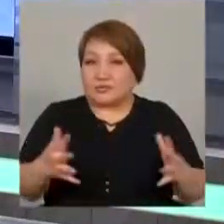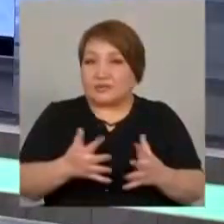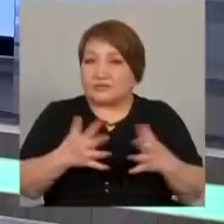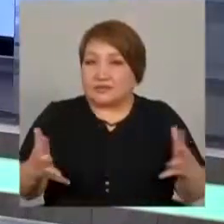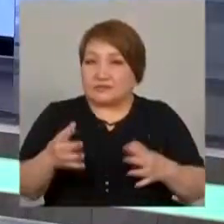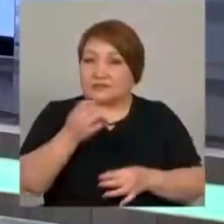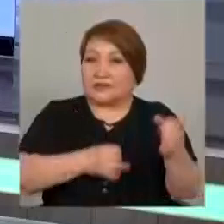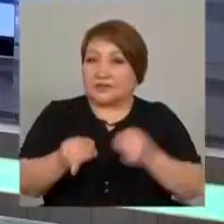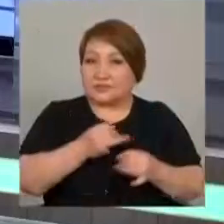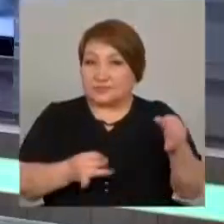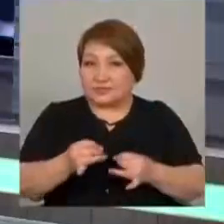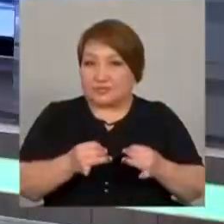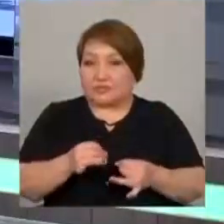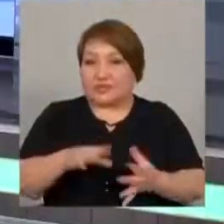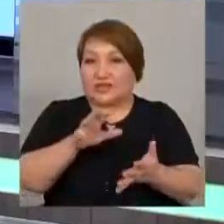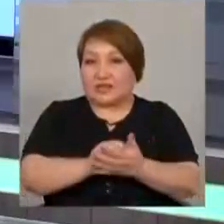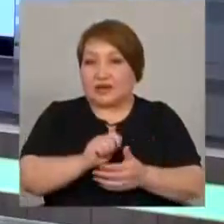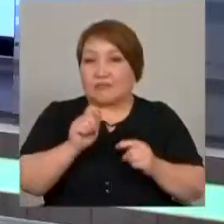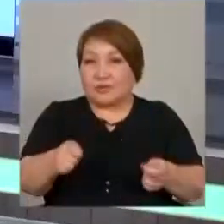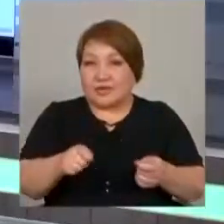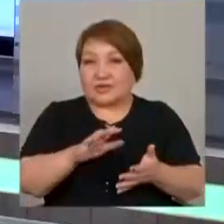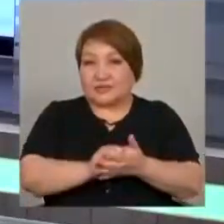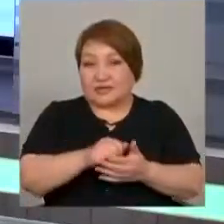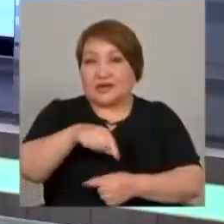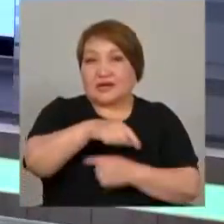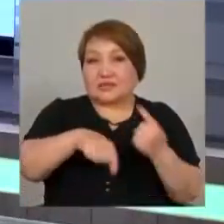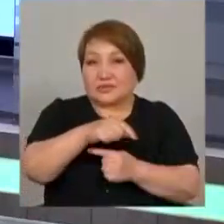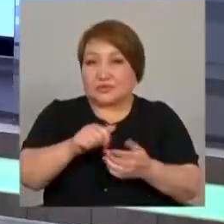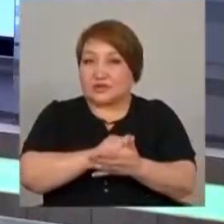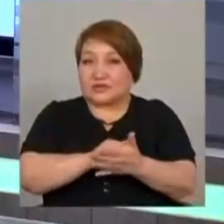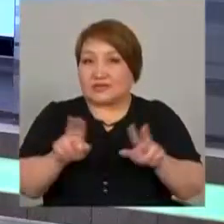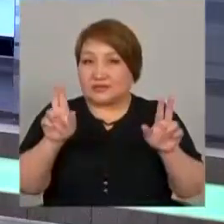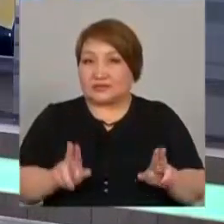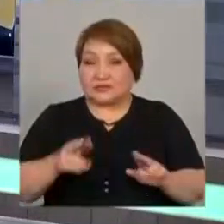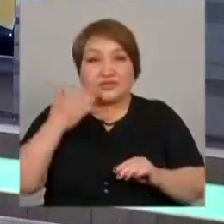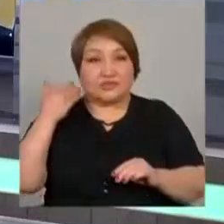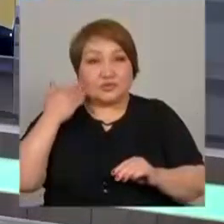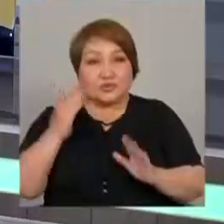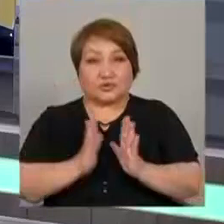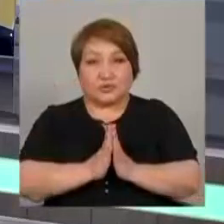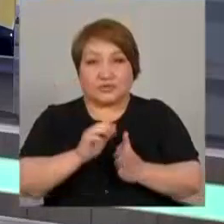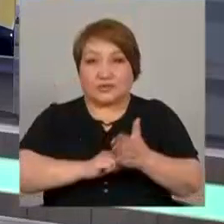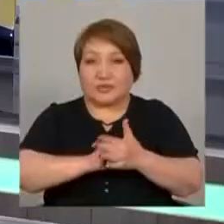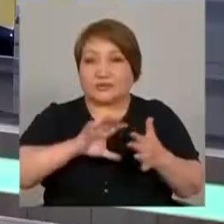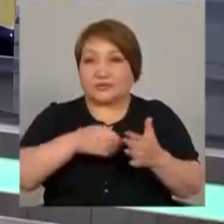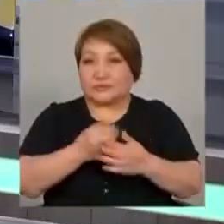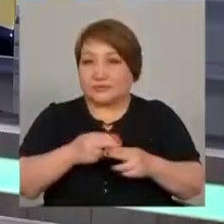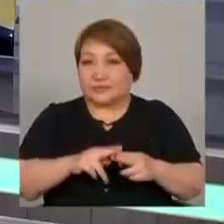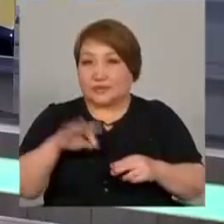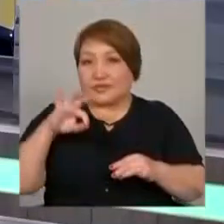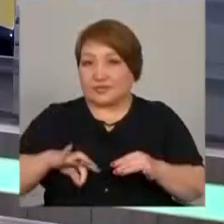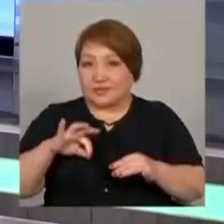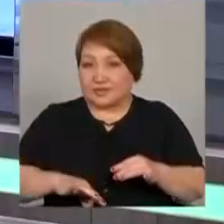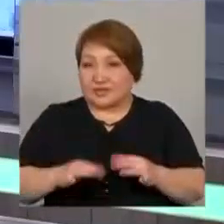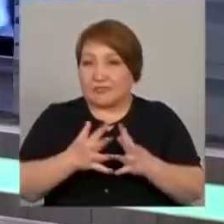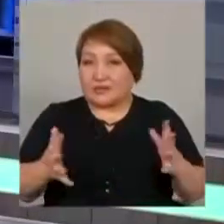қатынау құралын жалға берумен айналысатын кәсіпкерлер құжаттағы ережені жеңілдетуді сұрайды. Себебі бұған дейін оны пайдаланып келгендердің басым